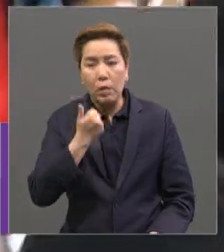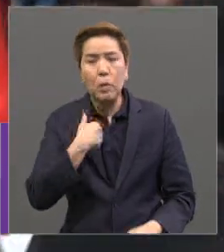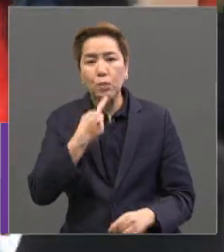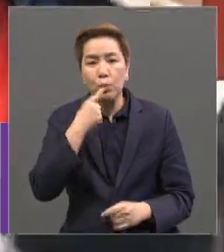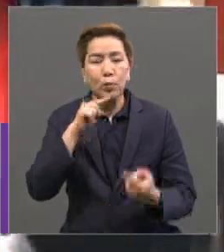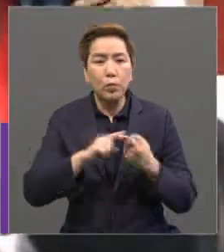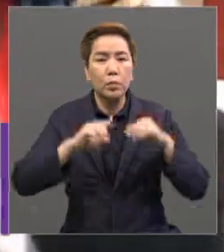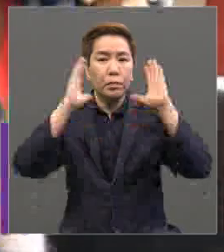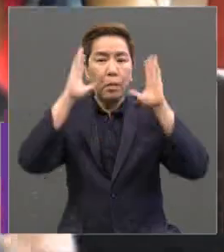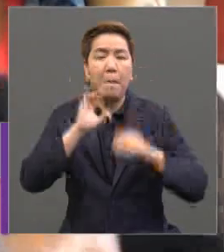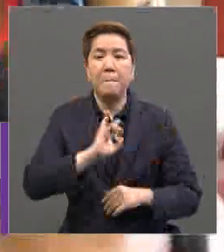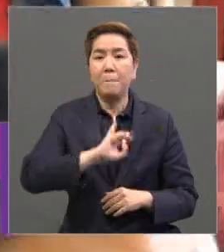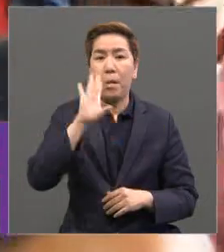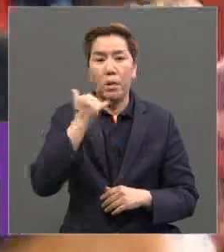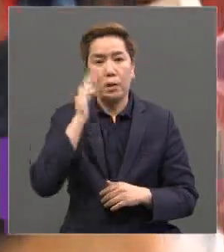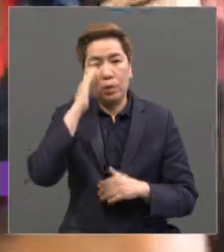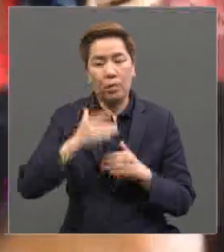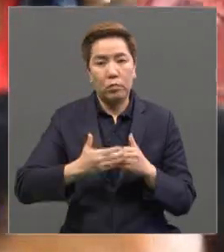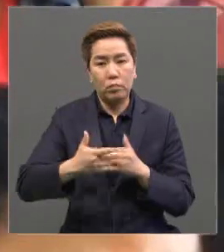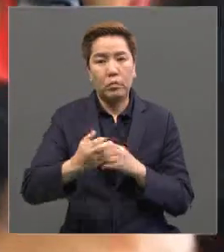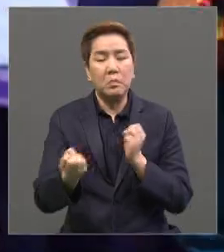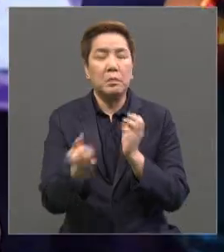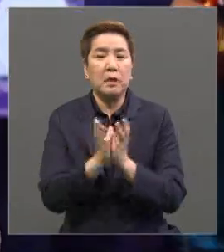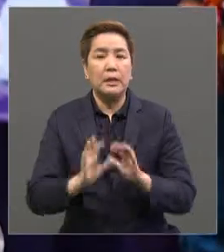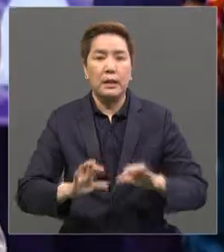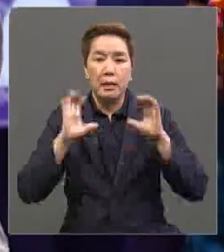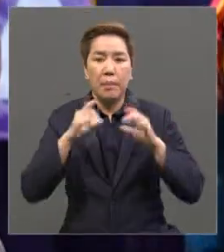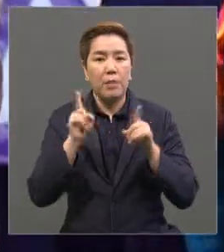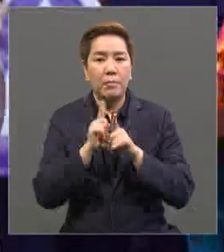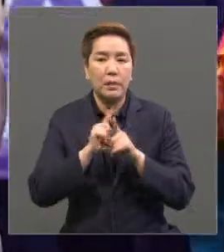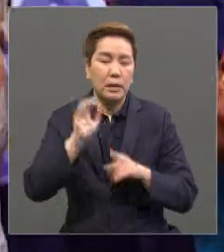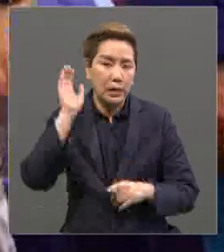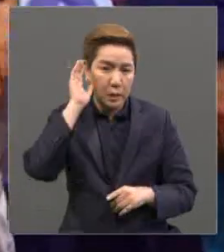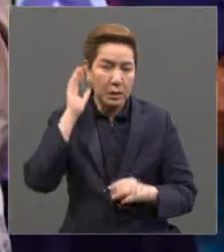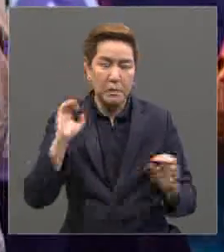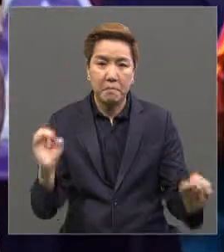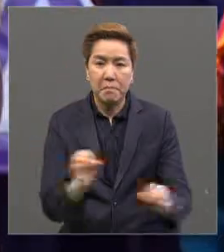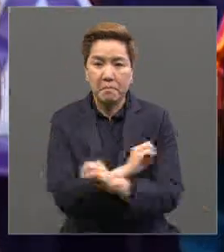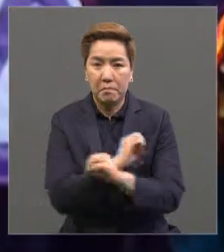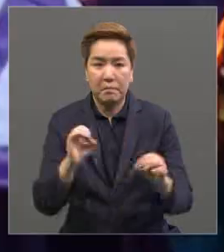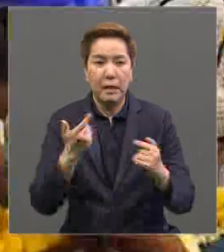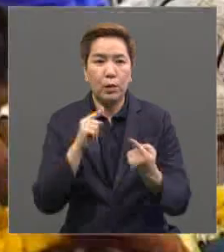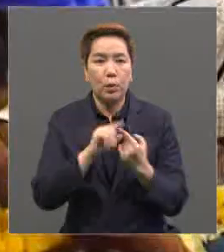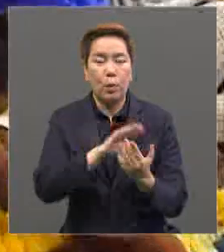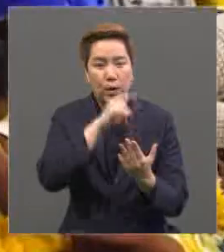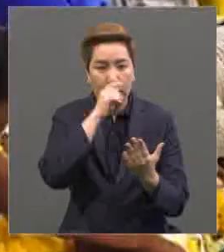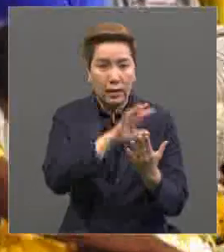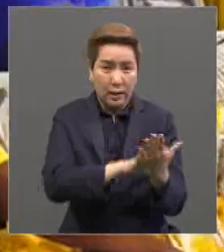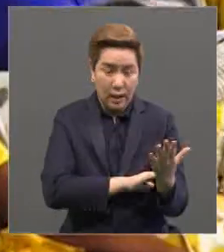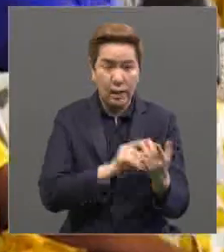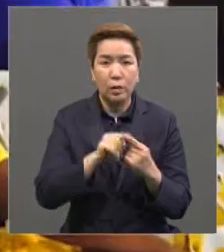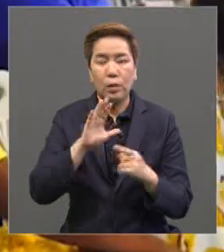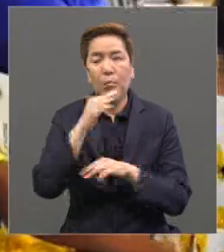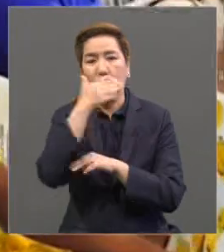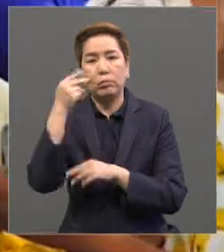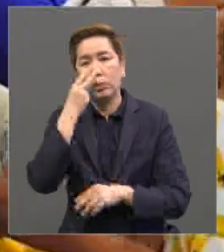พูดเพื่อการหาเสียงเท่านั้นในระยะยาวจะทำให้รัฐบาลขาดความน่าเชื่อถือทั้งต่อประชาชนในประเทศและภาพลักษณ์